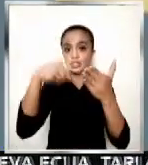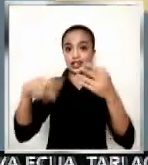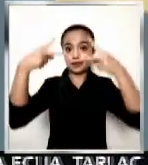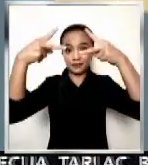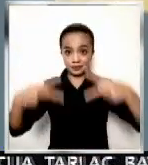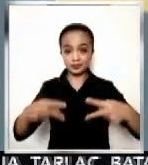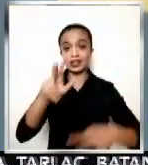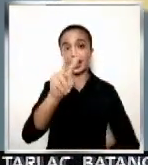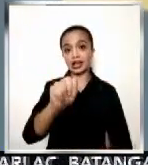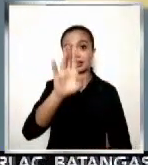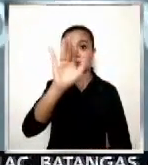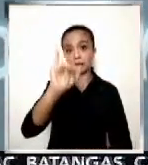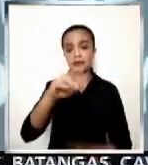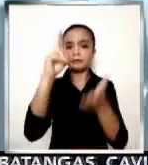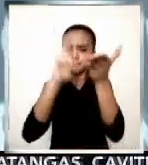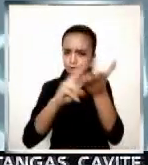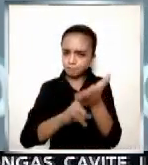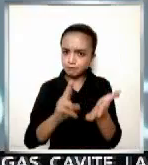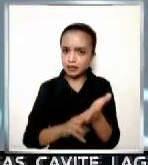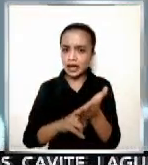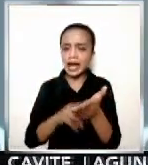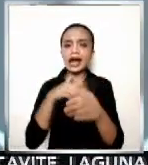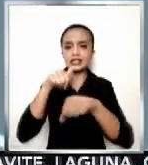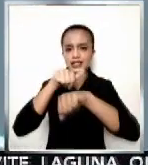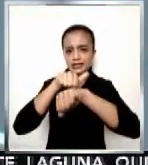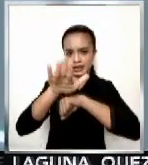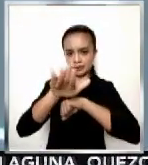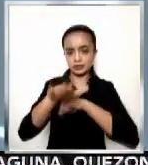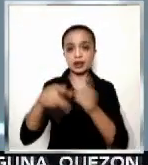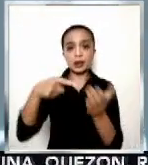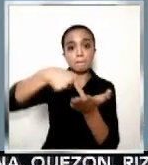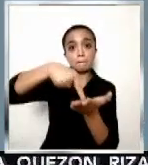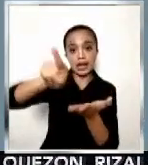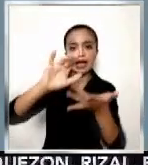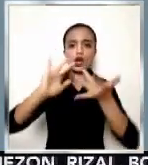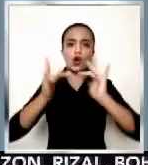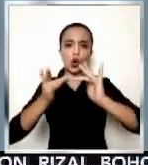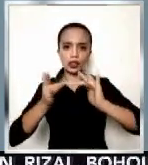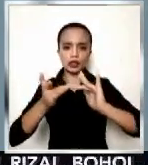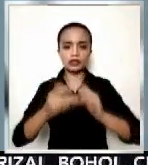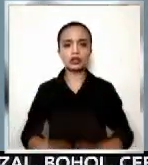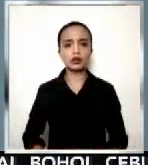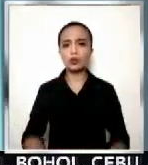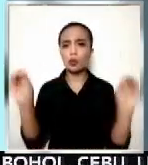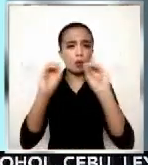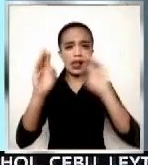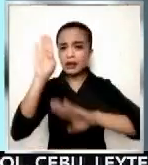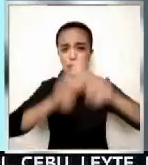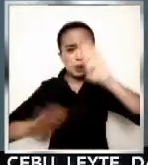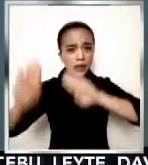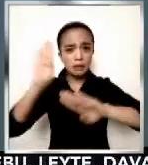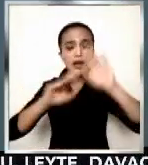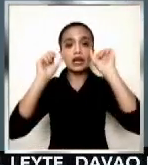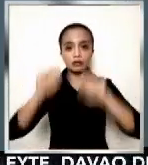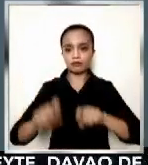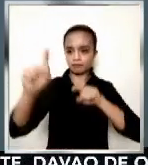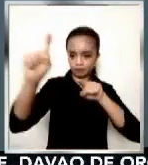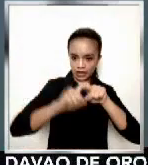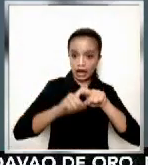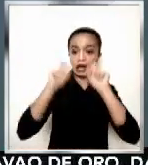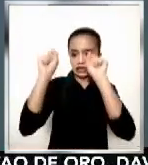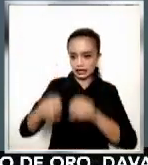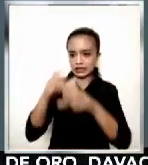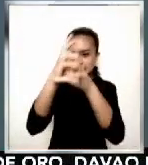up pa ng form at isumite. Bayaran ito online. Kung walang problema, makakatanggap ng text na pwede na kunin ng clearance sa loob